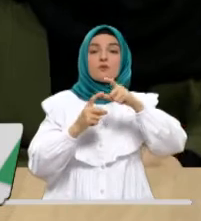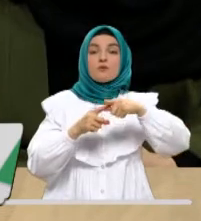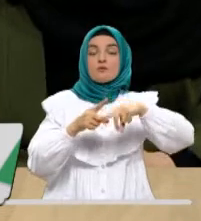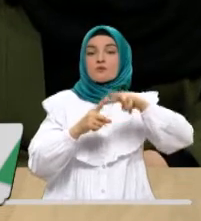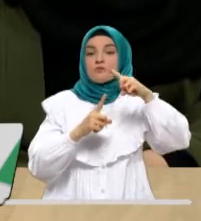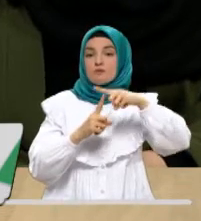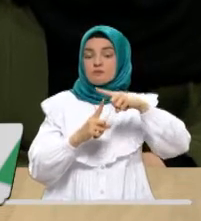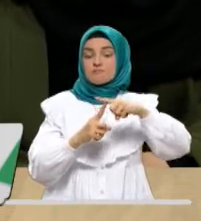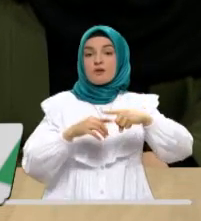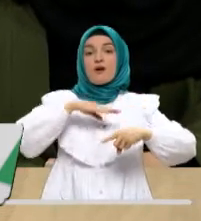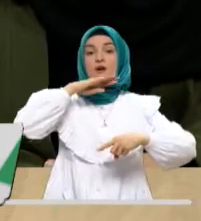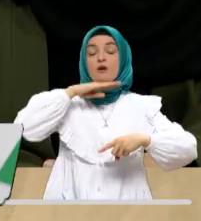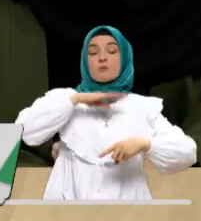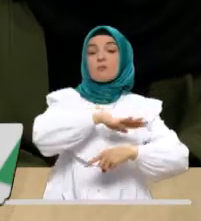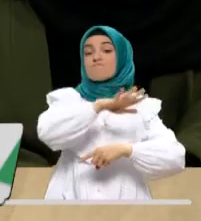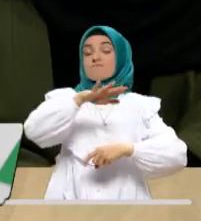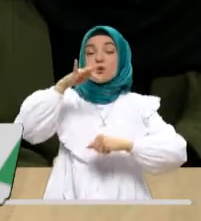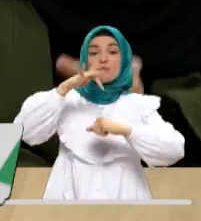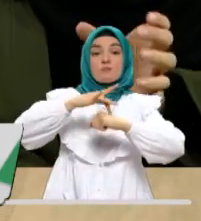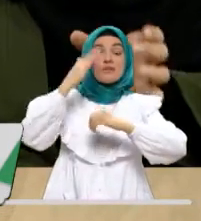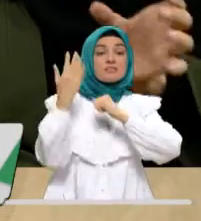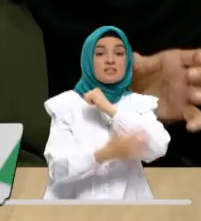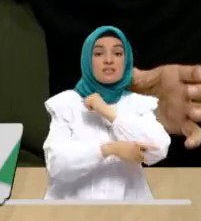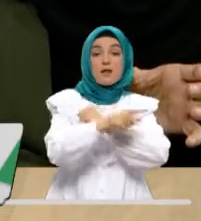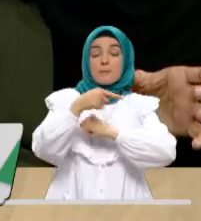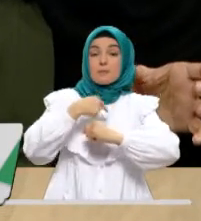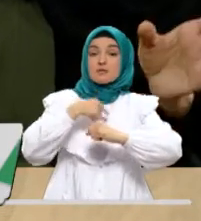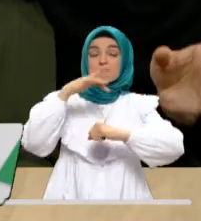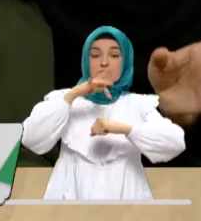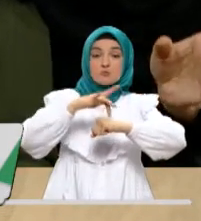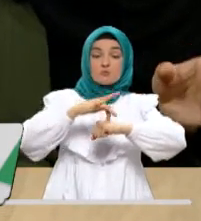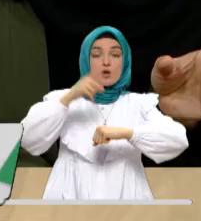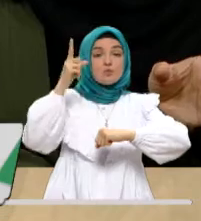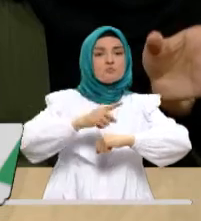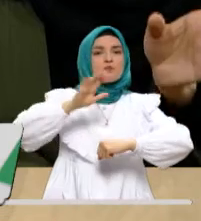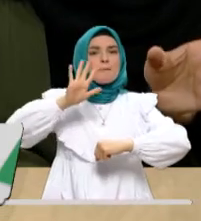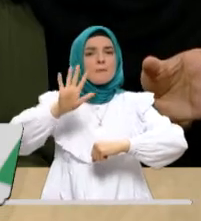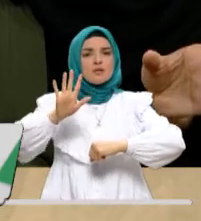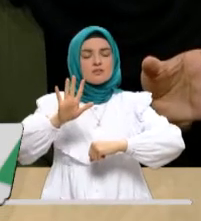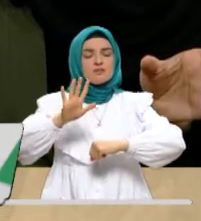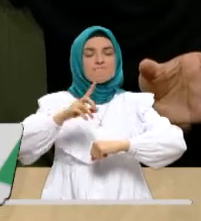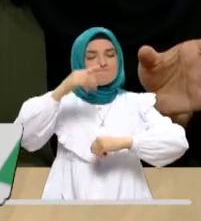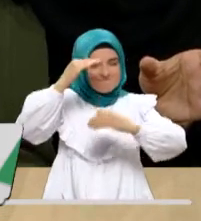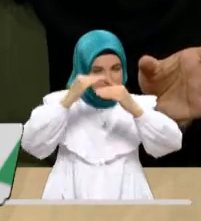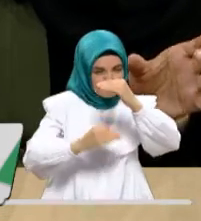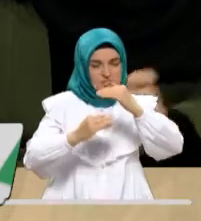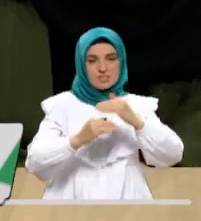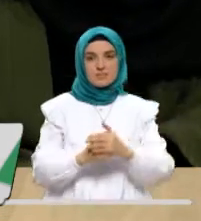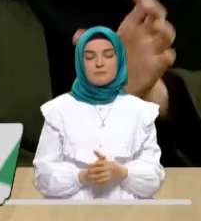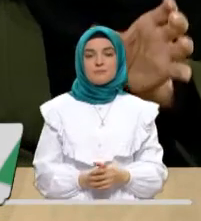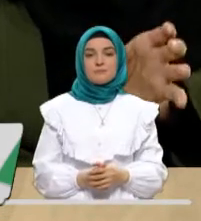Amerika'da, Avrupa'nın birçok ülkesinde yasak. Bizim ülkemizde yeni %5'lere, 2018'de %5'lere getirildi bu